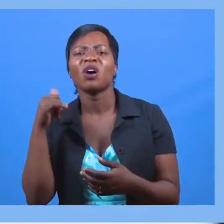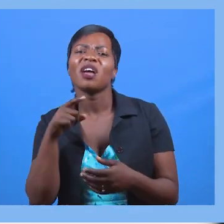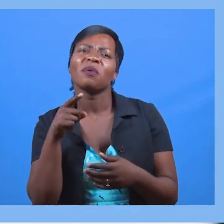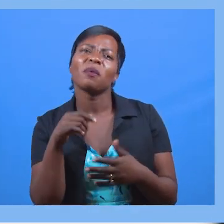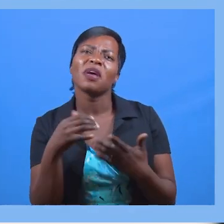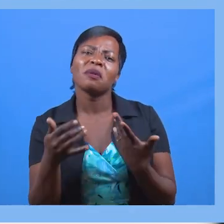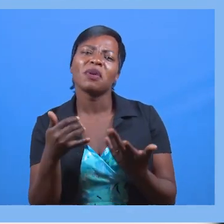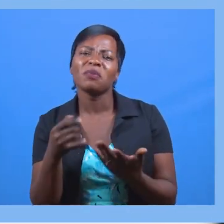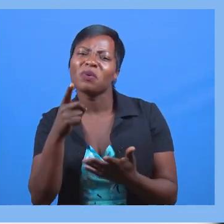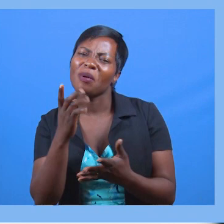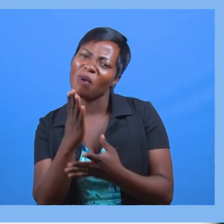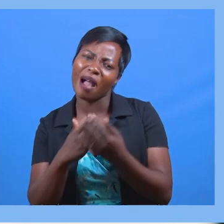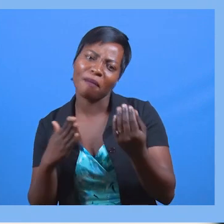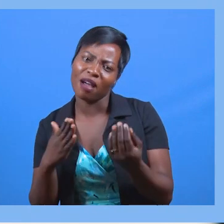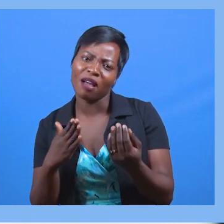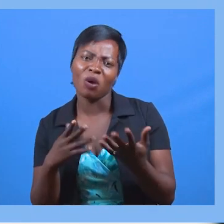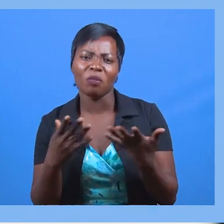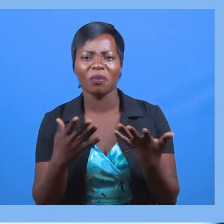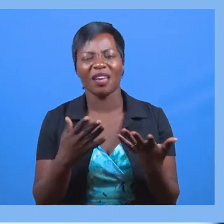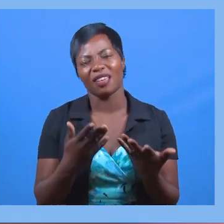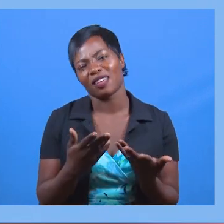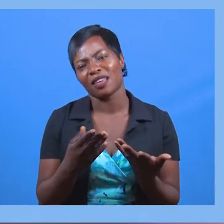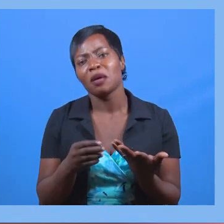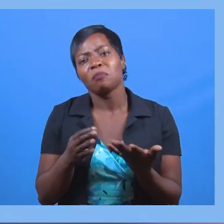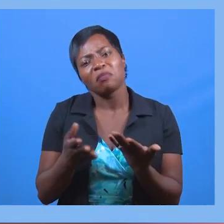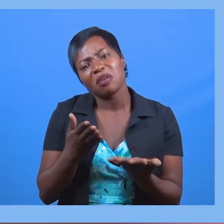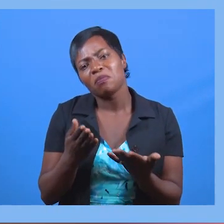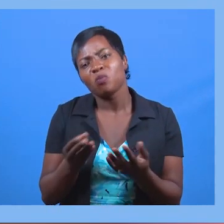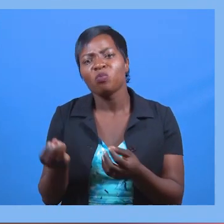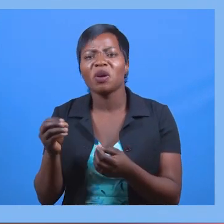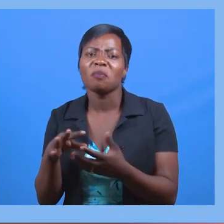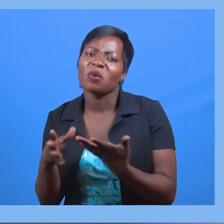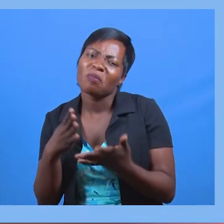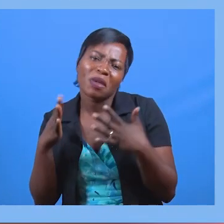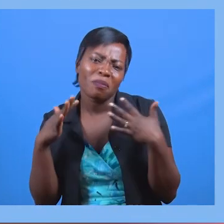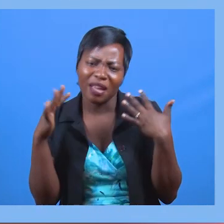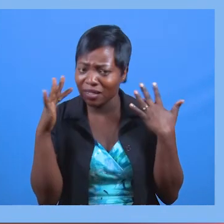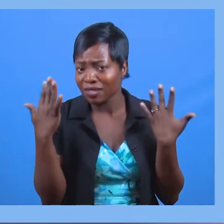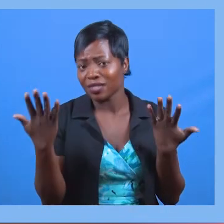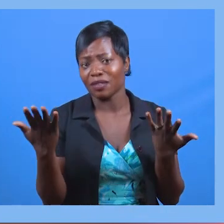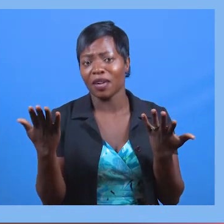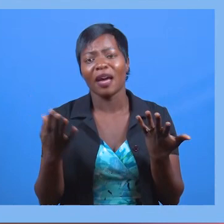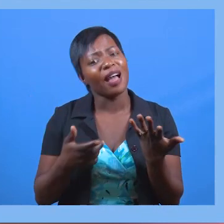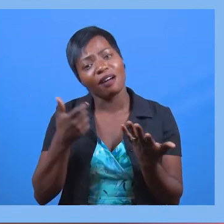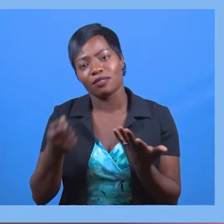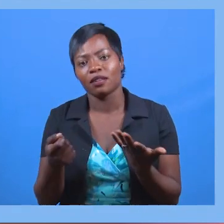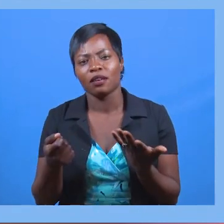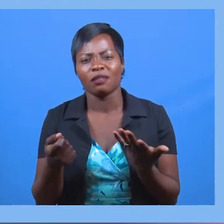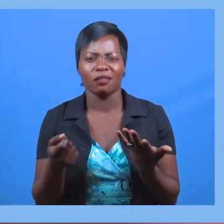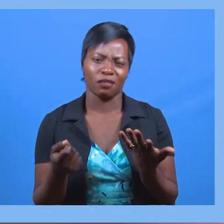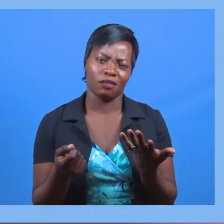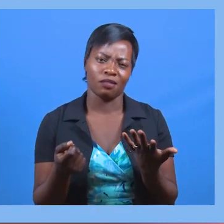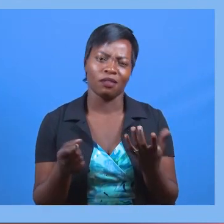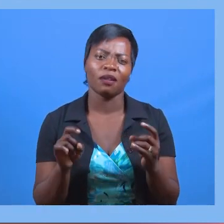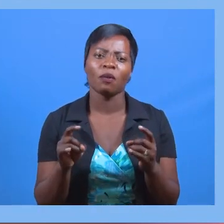zvawabvawo pano hauna kubatanidzira here. Vanhu vanenge vakutsvaka mazwi ekuti hatisi kuda kunyatso kumupuma kuti iwe wazoba mari,